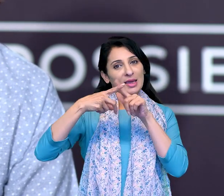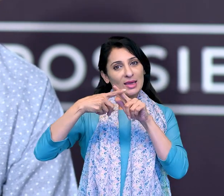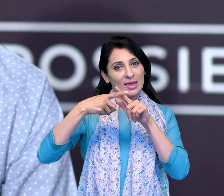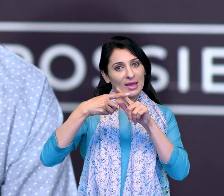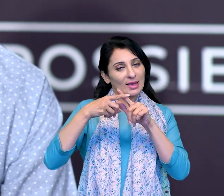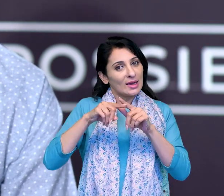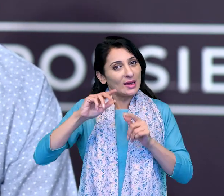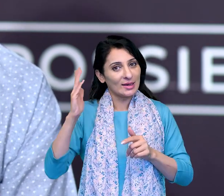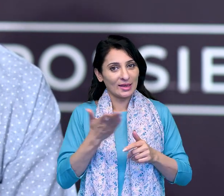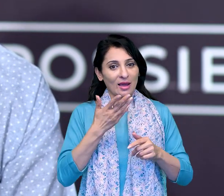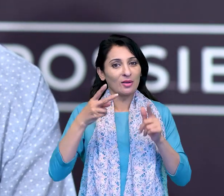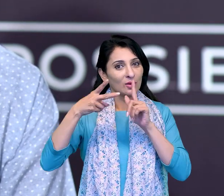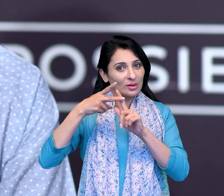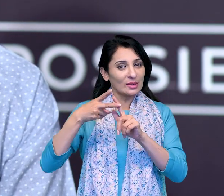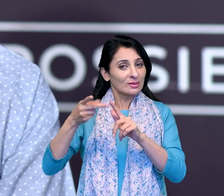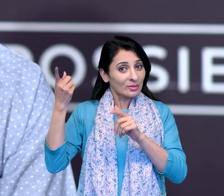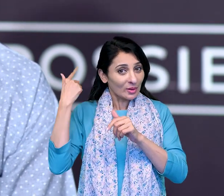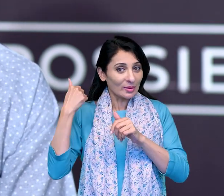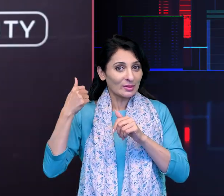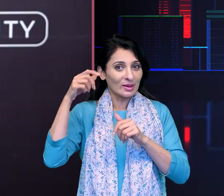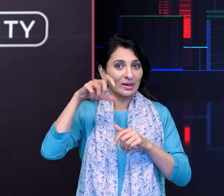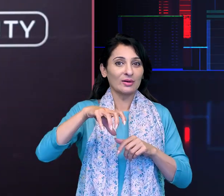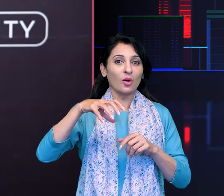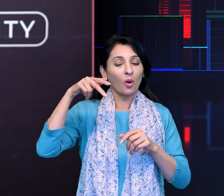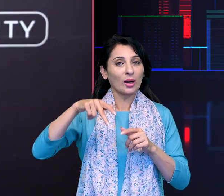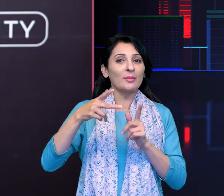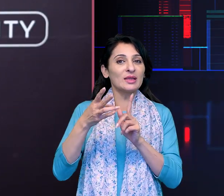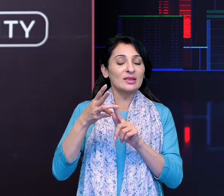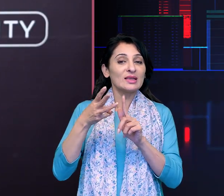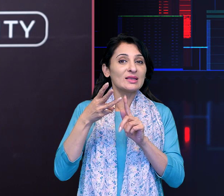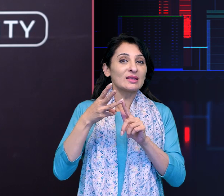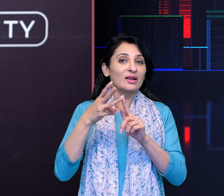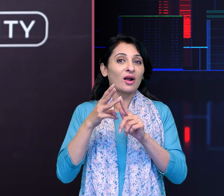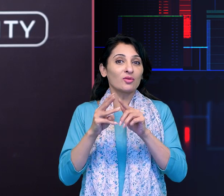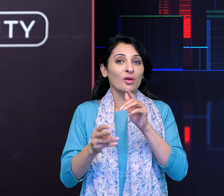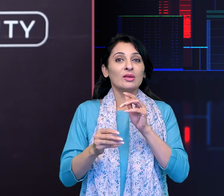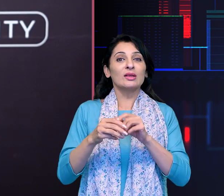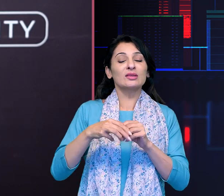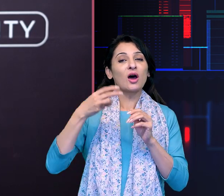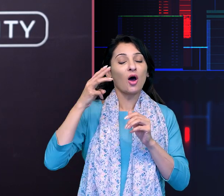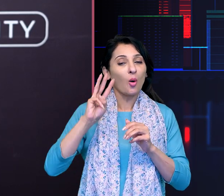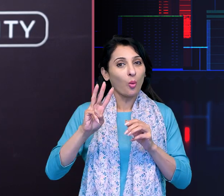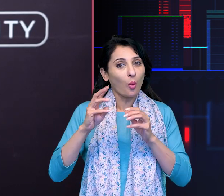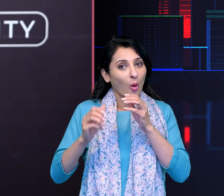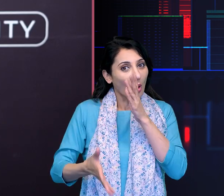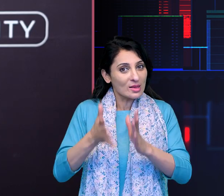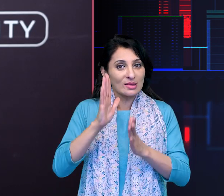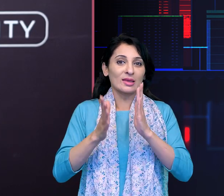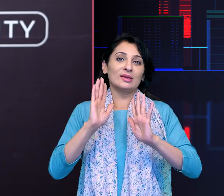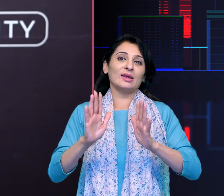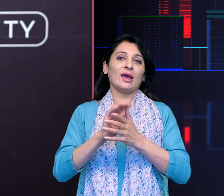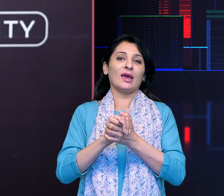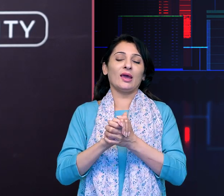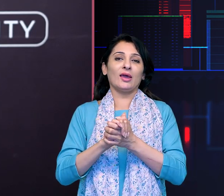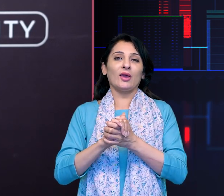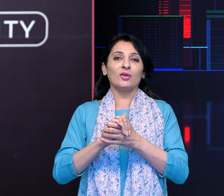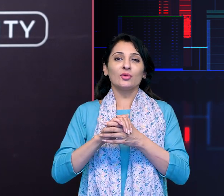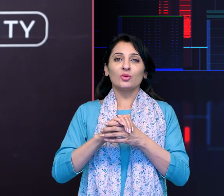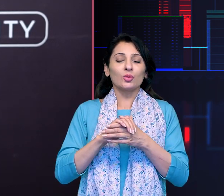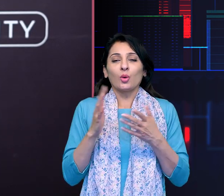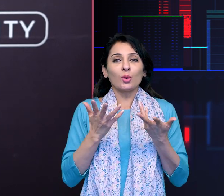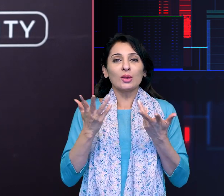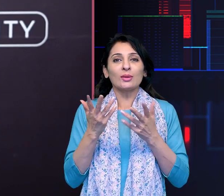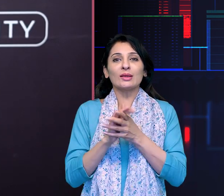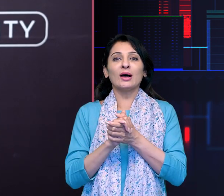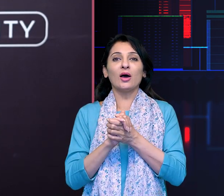आते दी एंड डी वाल सिटी लोहार वॉल सिटी लाहौर वही सी कॉल वॉल सिटी सो जलालुद्दीन अकबर बेसिकली